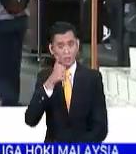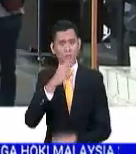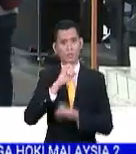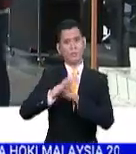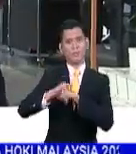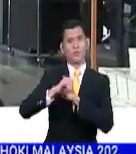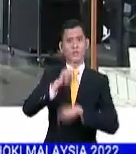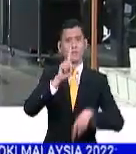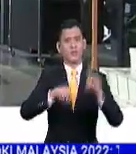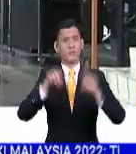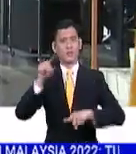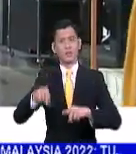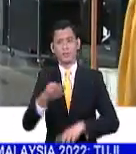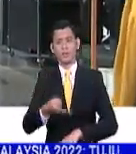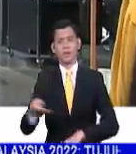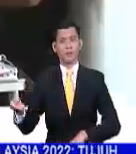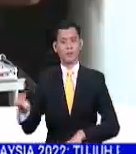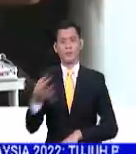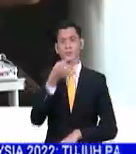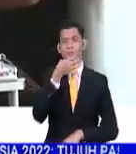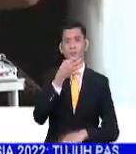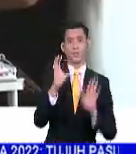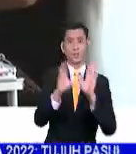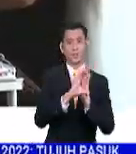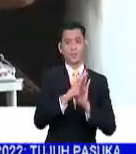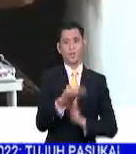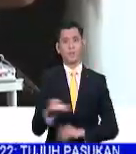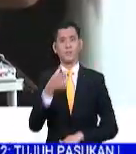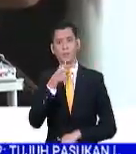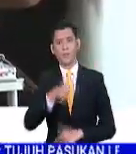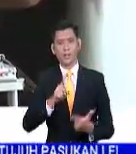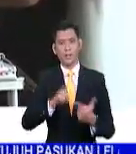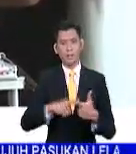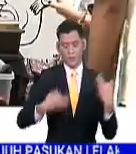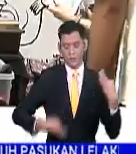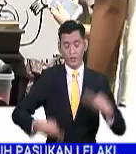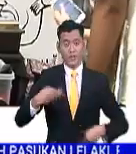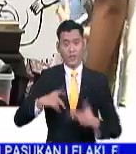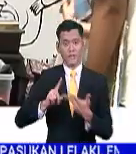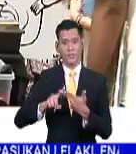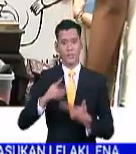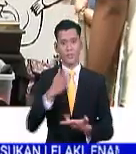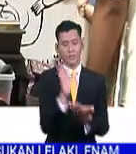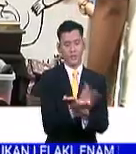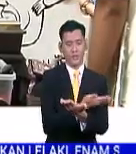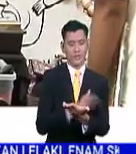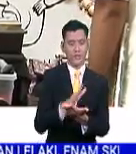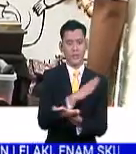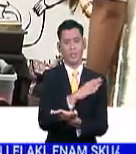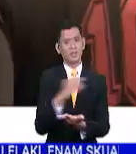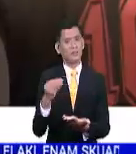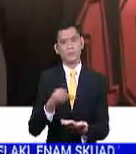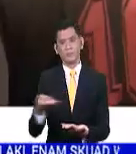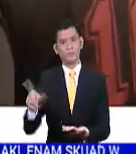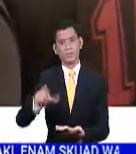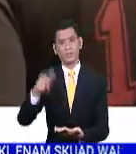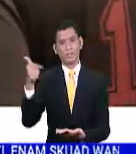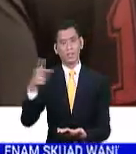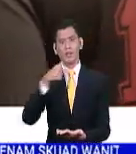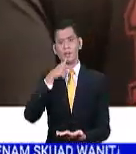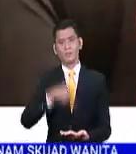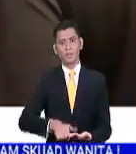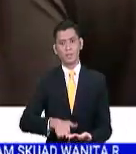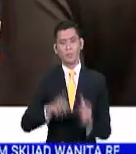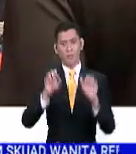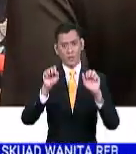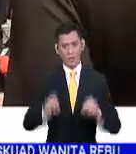mempromosi pelbagai produk unik, antaranya barangan antik, fashion, music dan koleksi khas peminat. Bagi para peniaga beroperasi